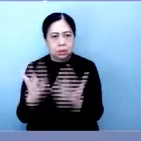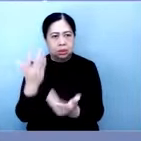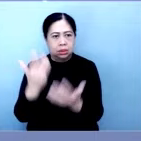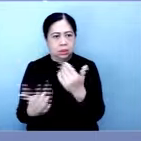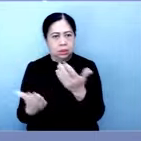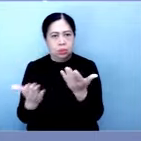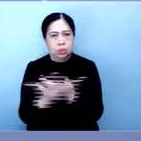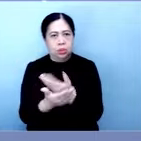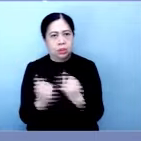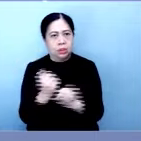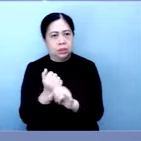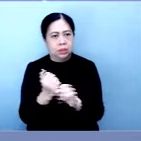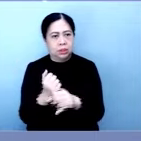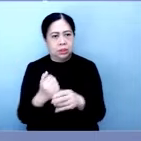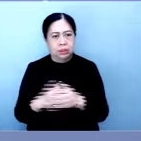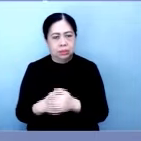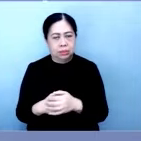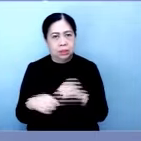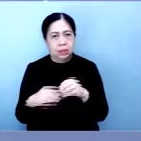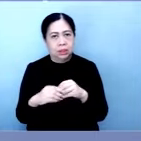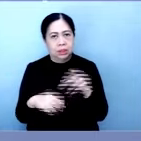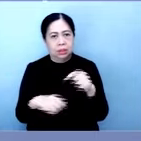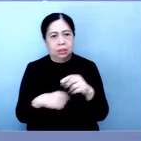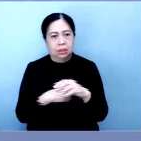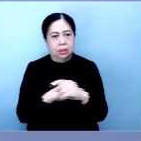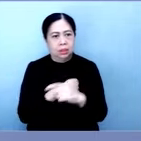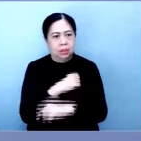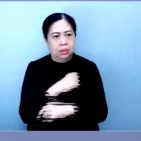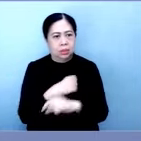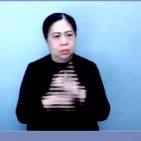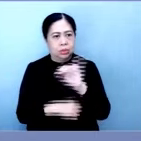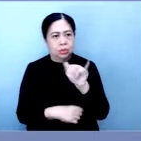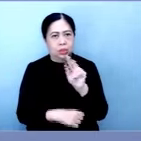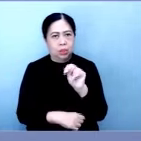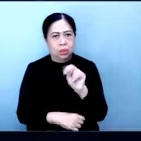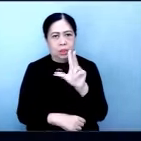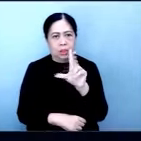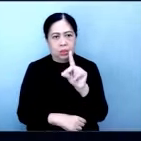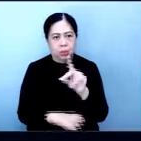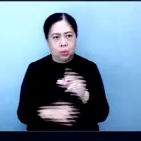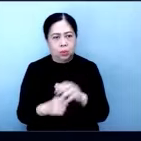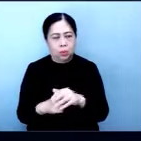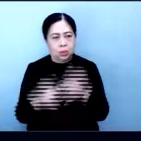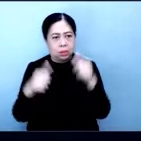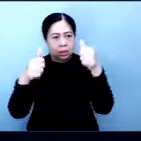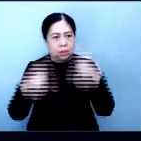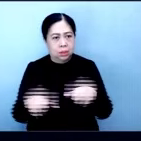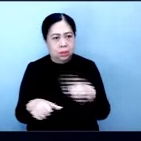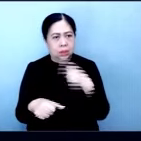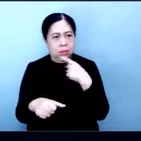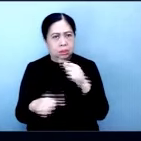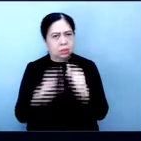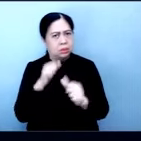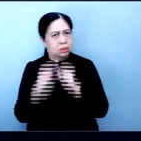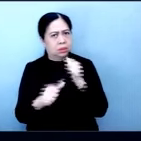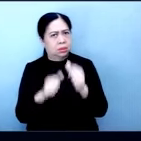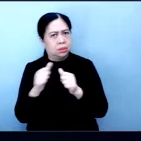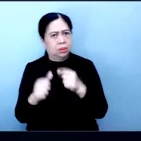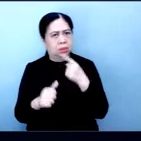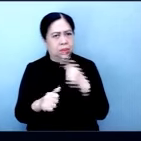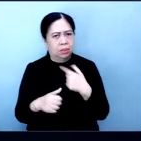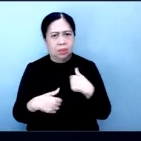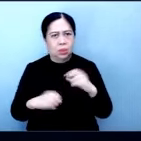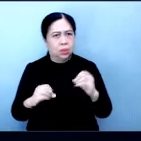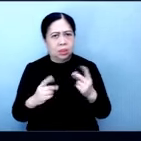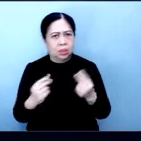jeep sa barangay Dahikan sa Katanawan noong January 31. Sa isang post online, itinanggi yan ni Direk Jade at iginiit na inosente